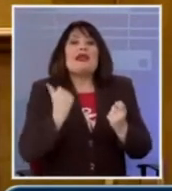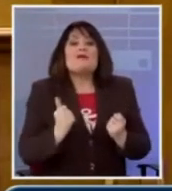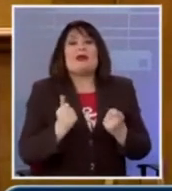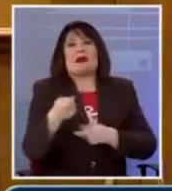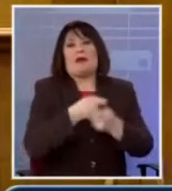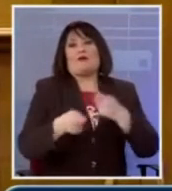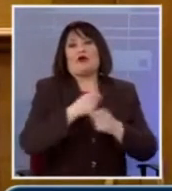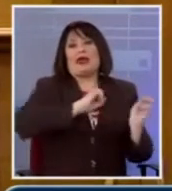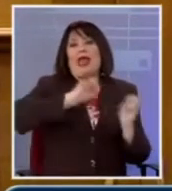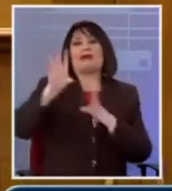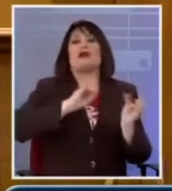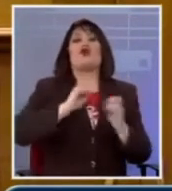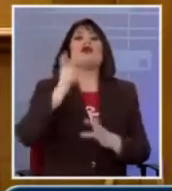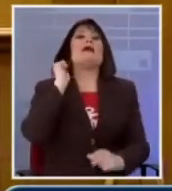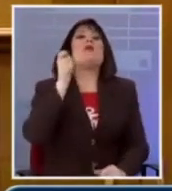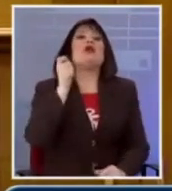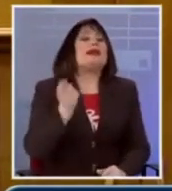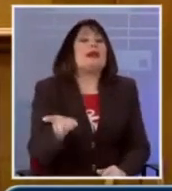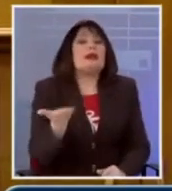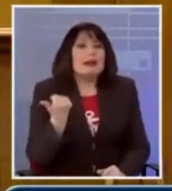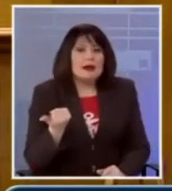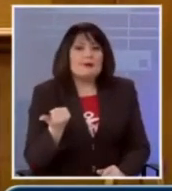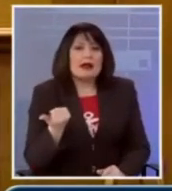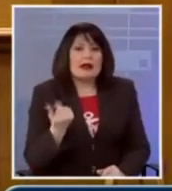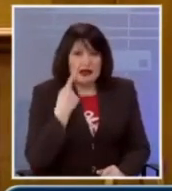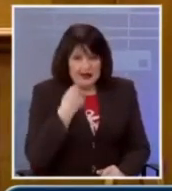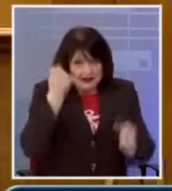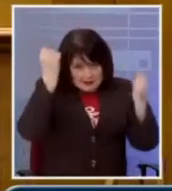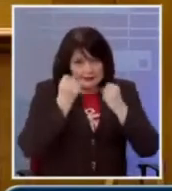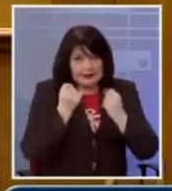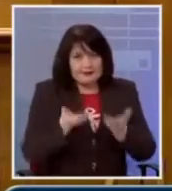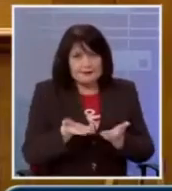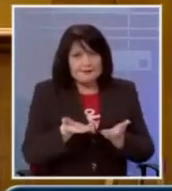εμπορική εξαγωγική πολιτική. Είδατε τι πάθαμε με τη